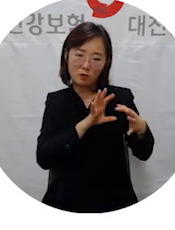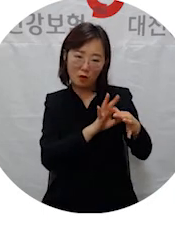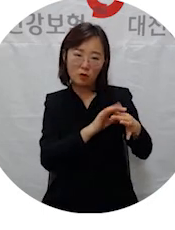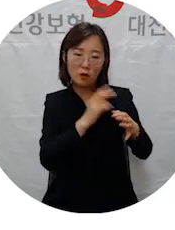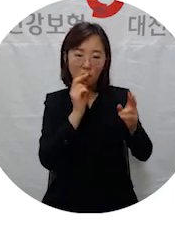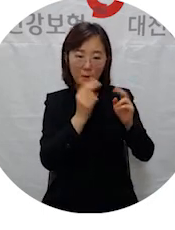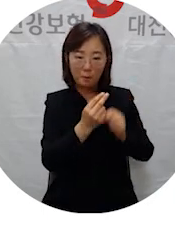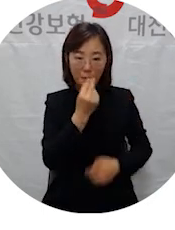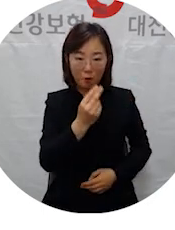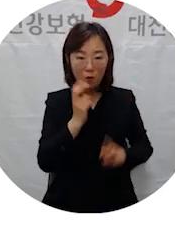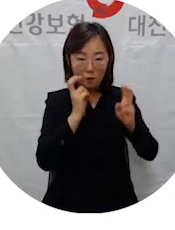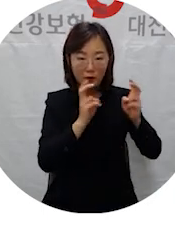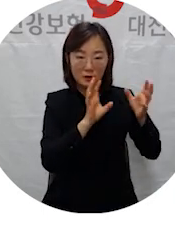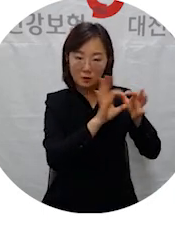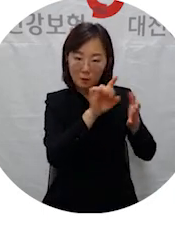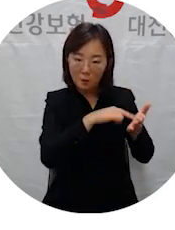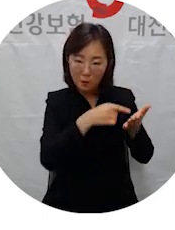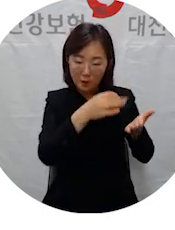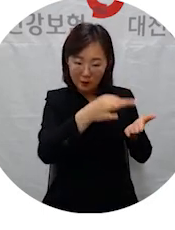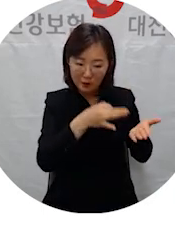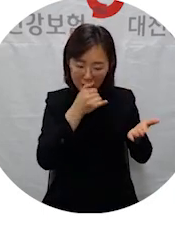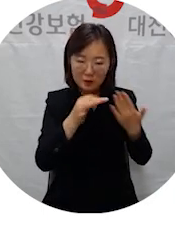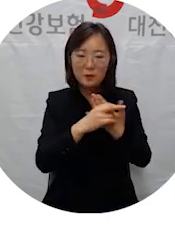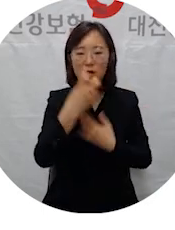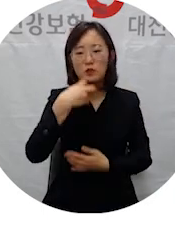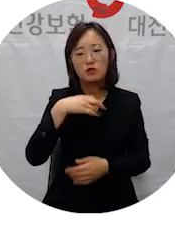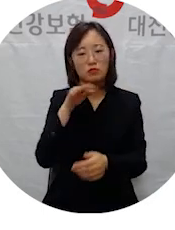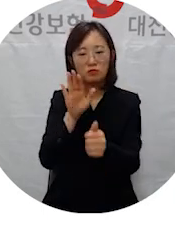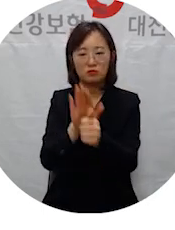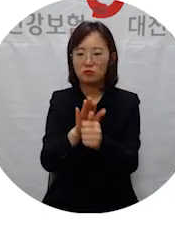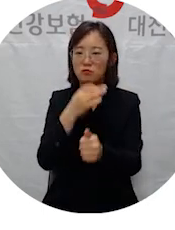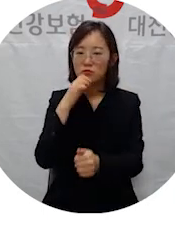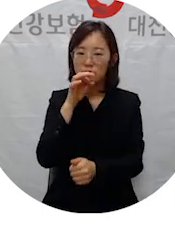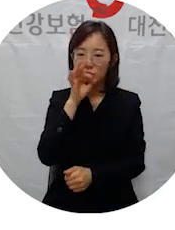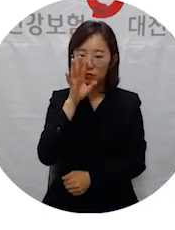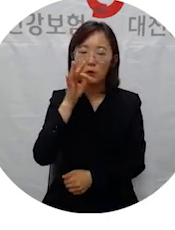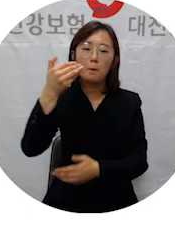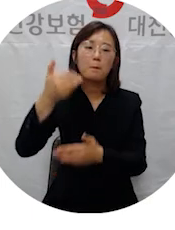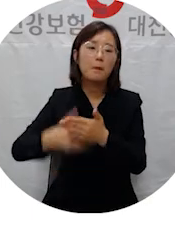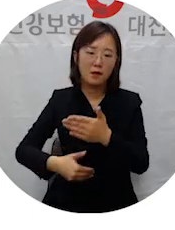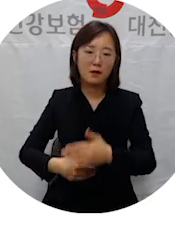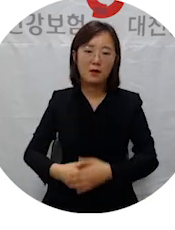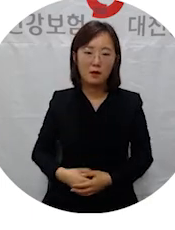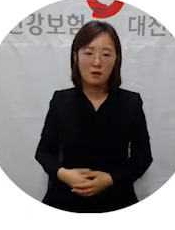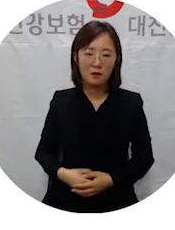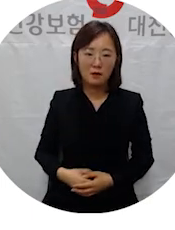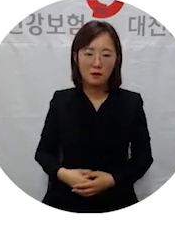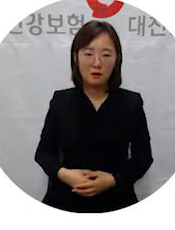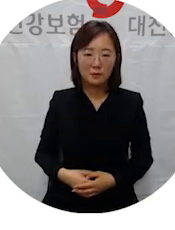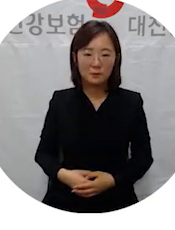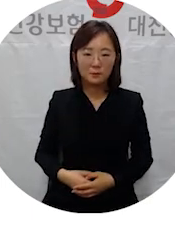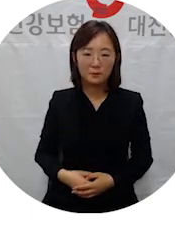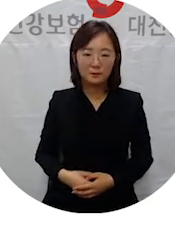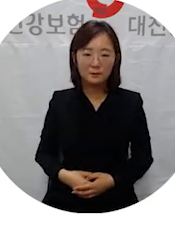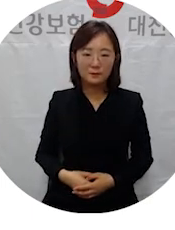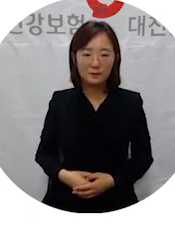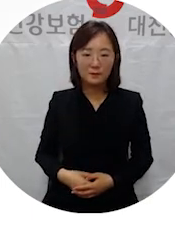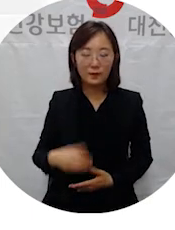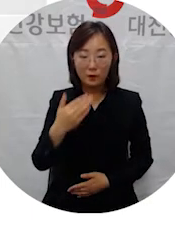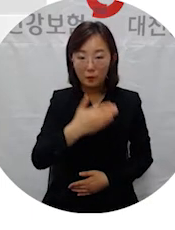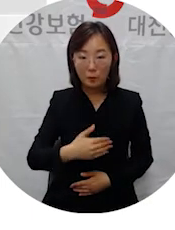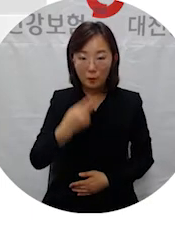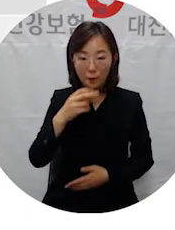진료건에 대해 실손 및 민간 보험회사 등으로 지급받은 보험금은 차감 후에 지원하는 부분입니다.